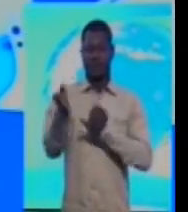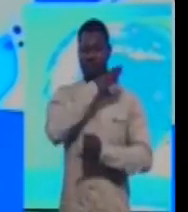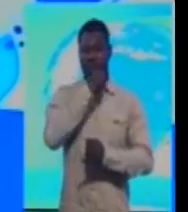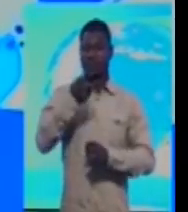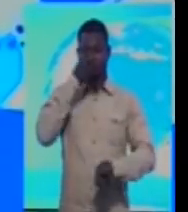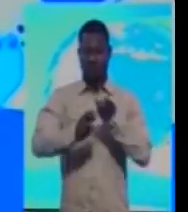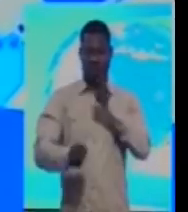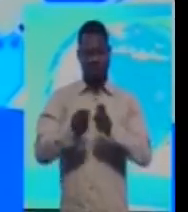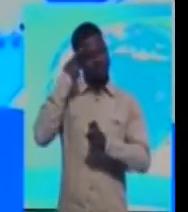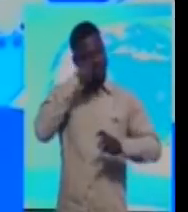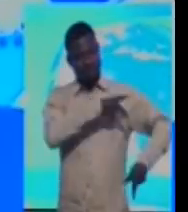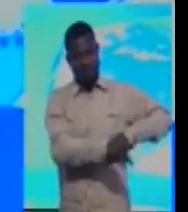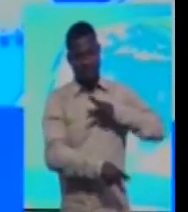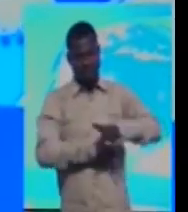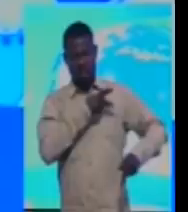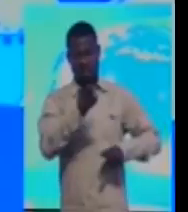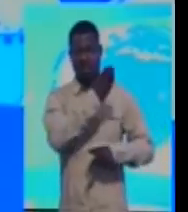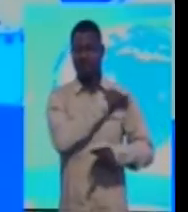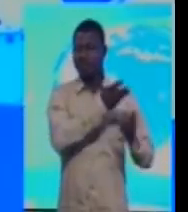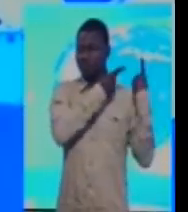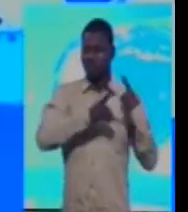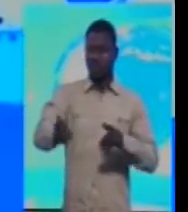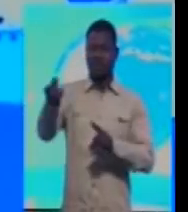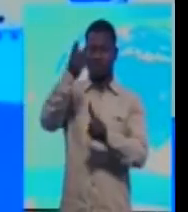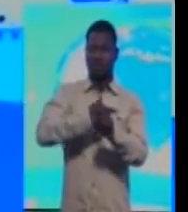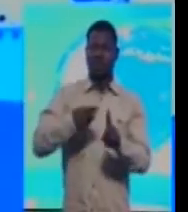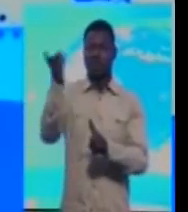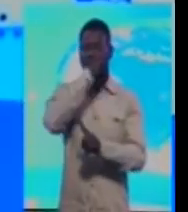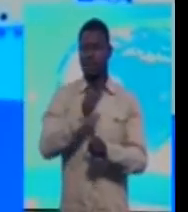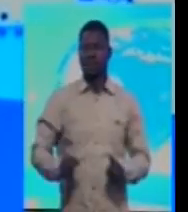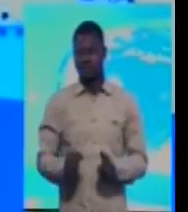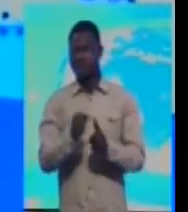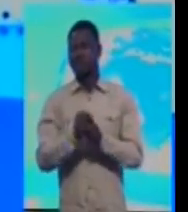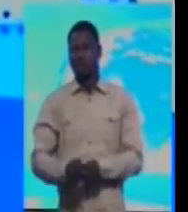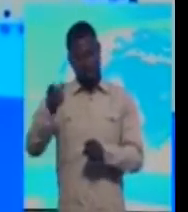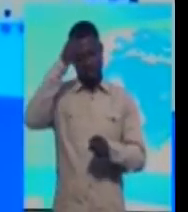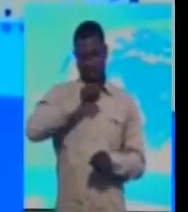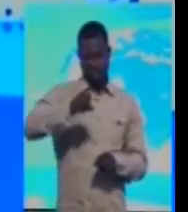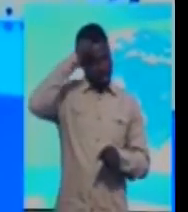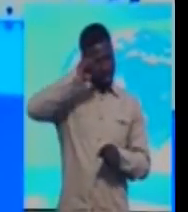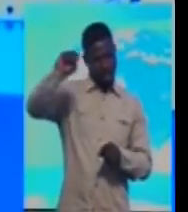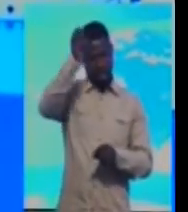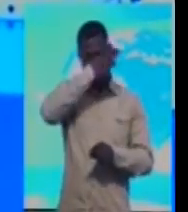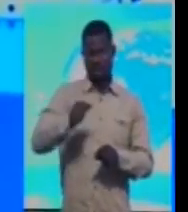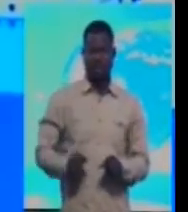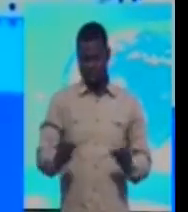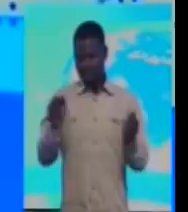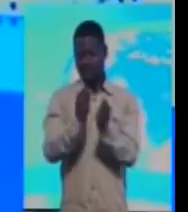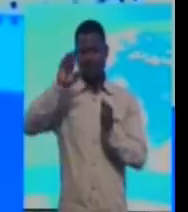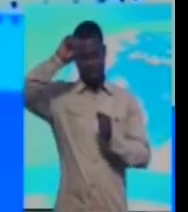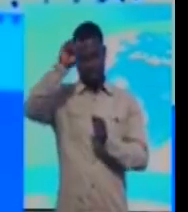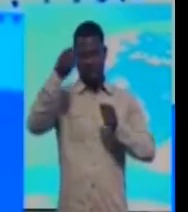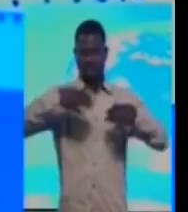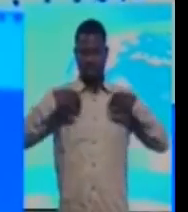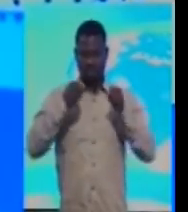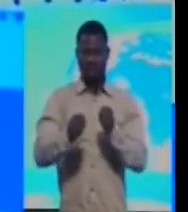les populations victimes depuis des mois du bras de fer opposant le gouvernement au syndicat de la santé. Les négociations pour